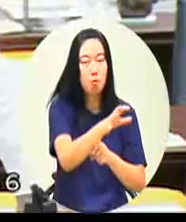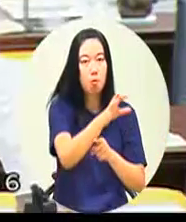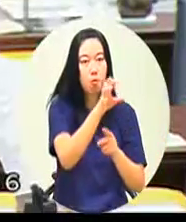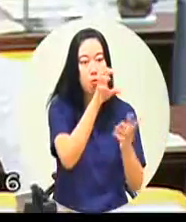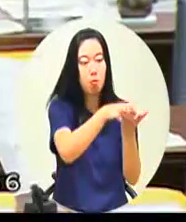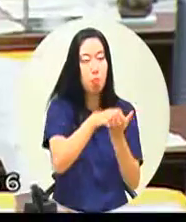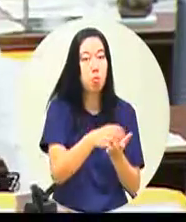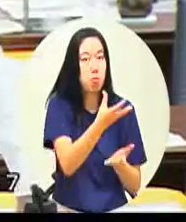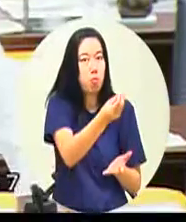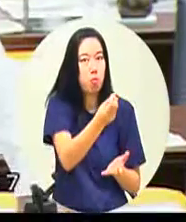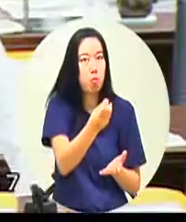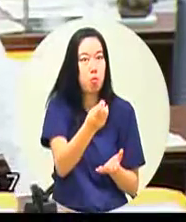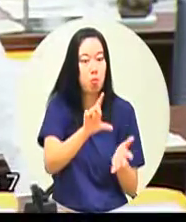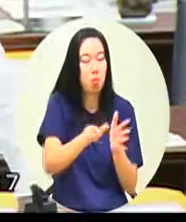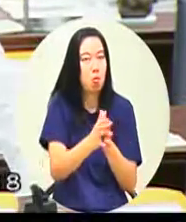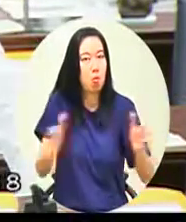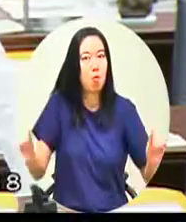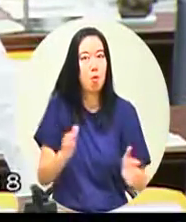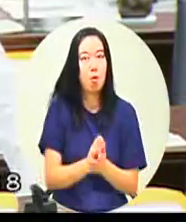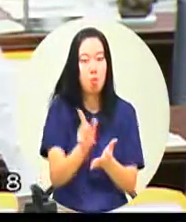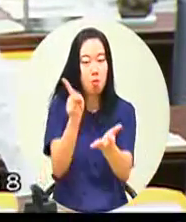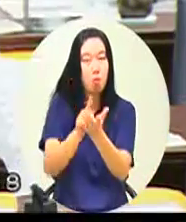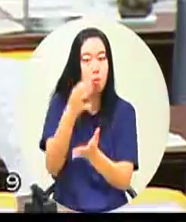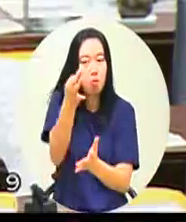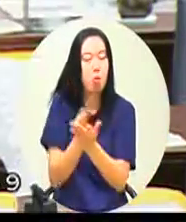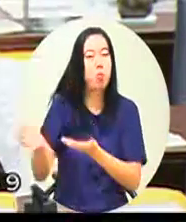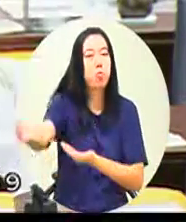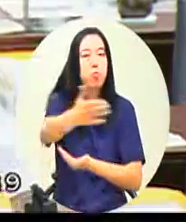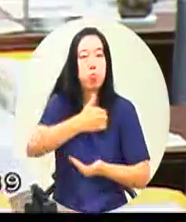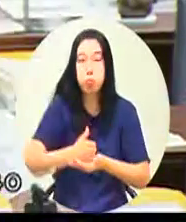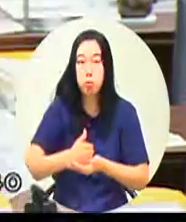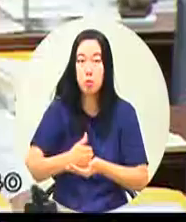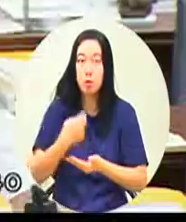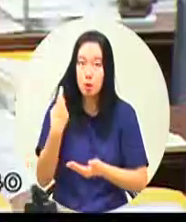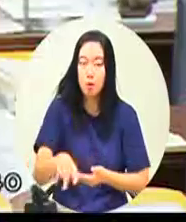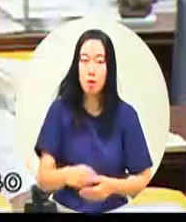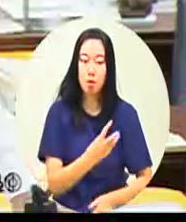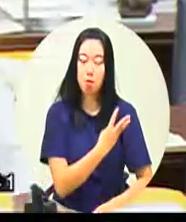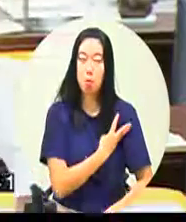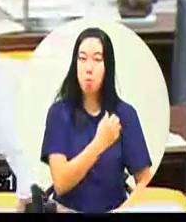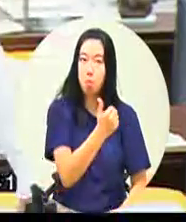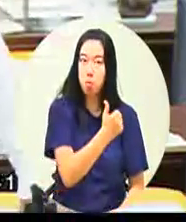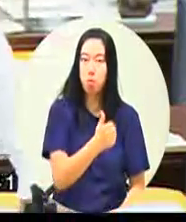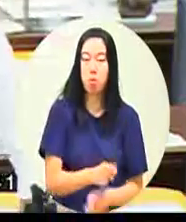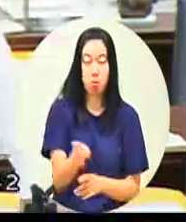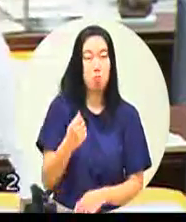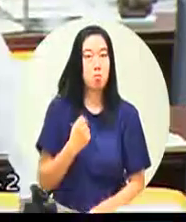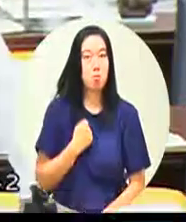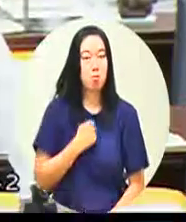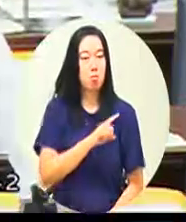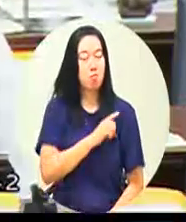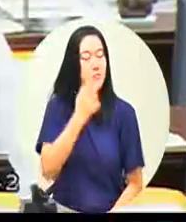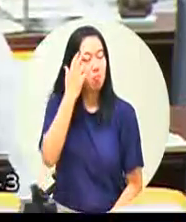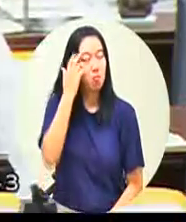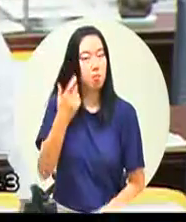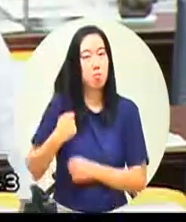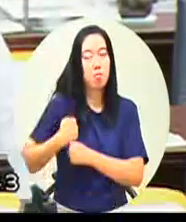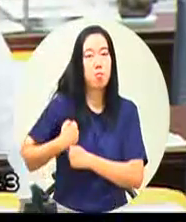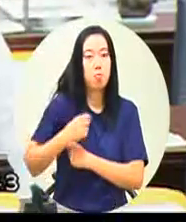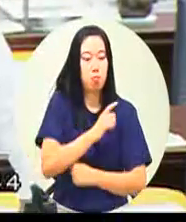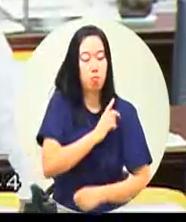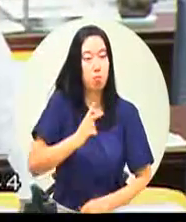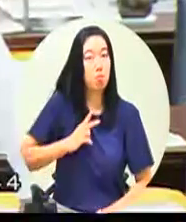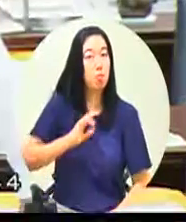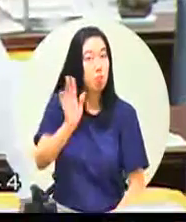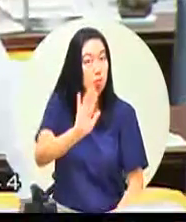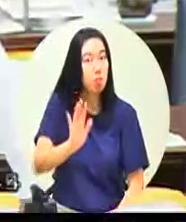期的收取不法的租金，到前镇市场的赵先生明知不得兼职，是军人不得兼职，